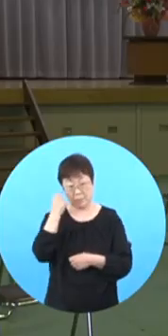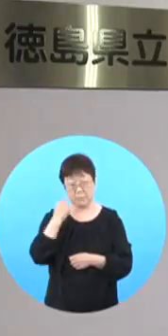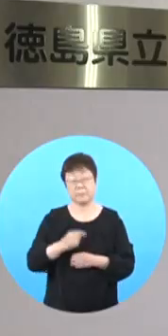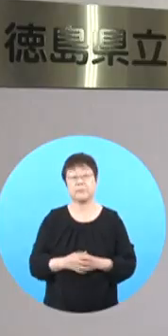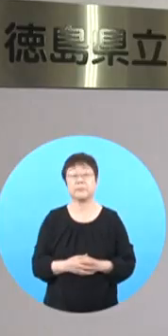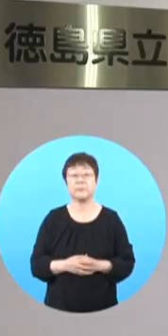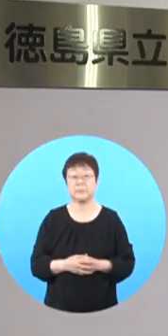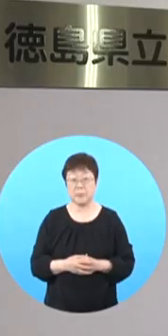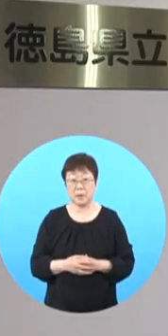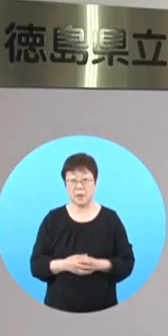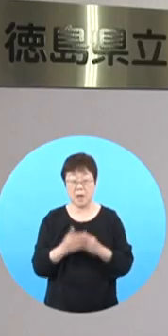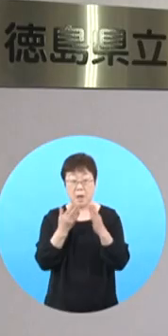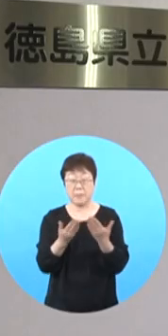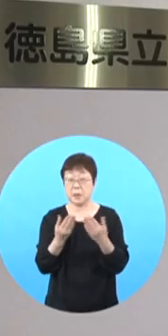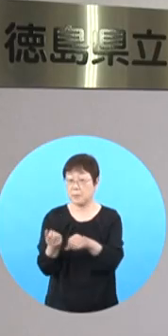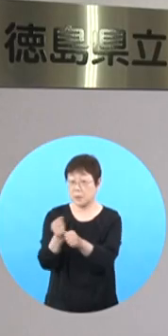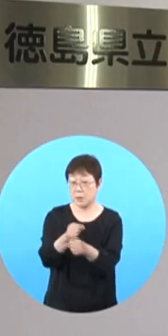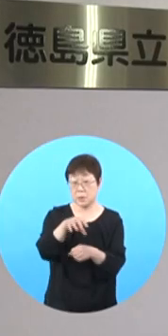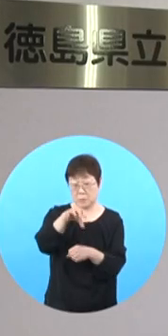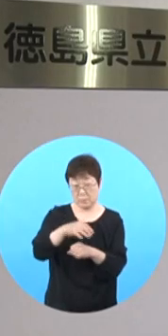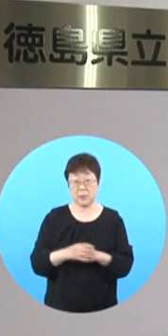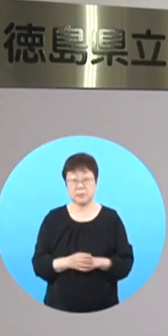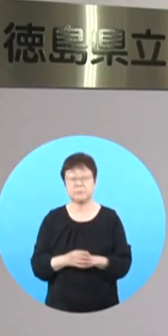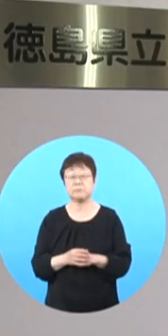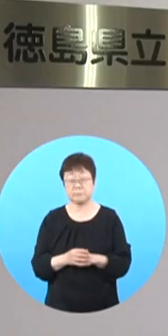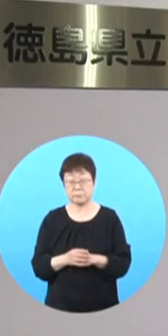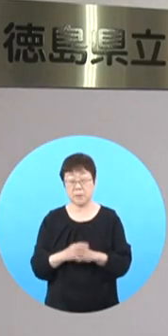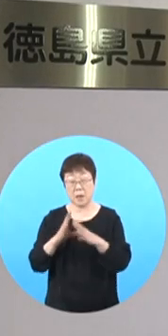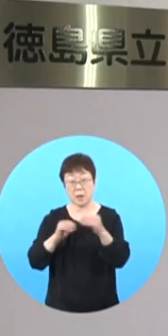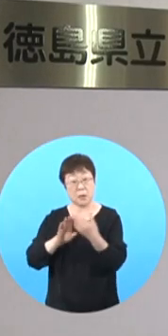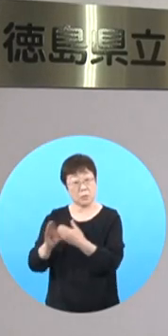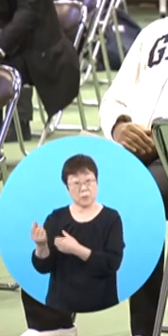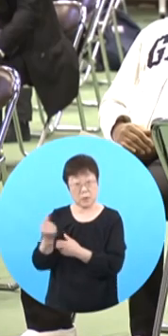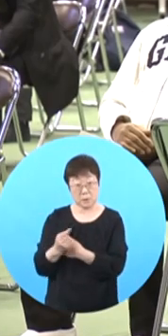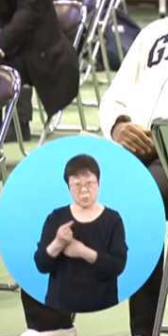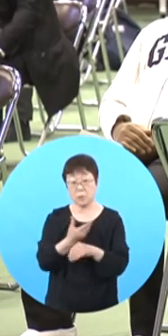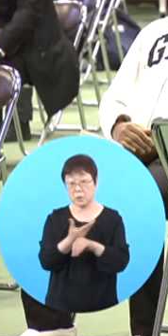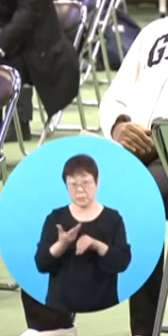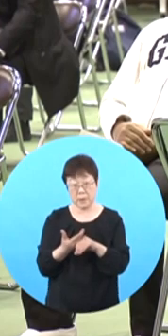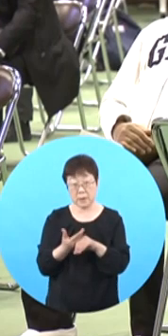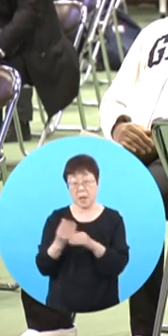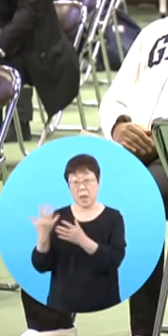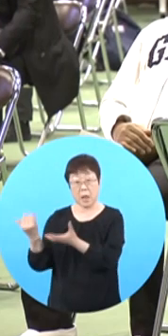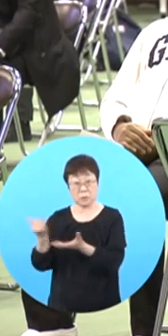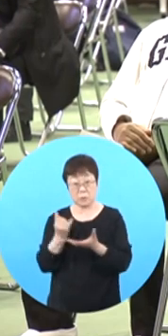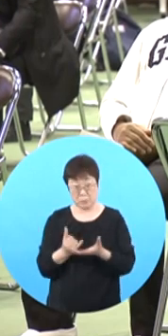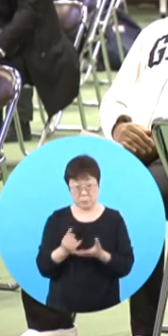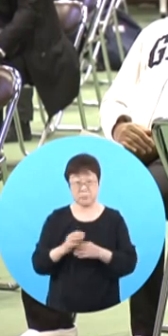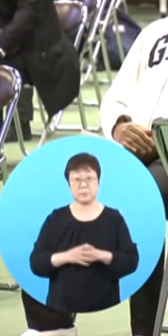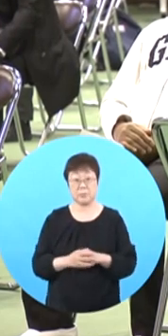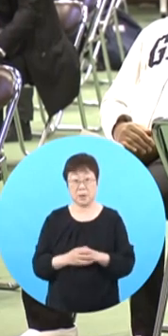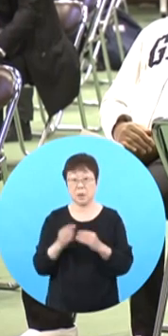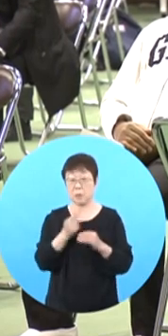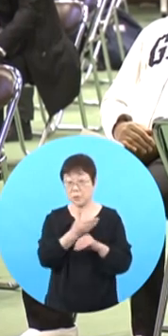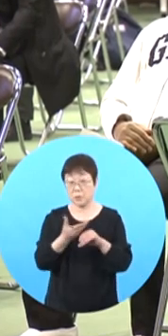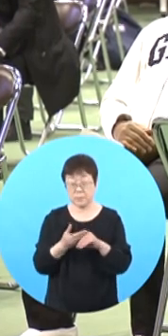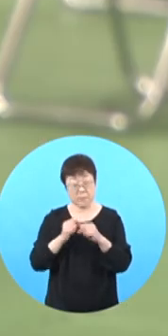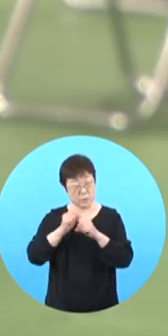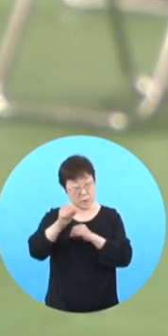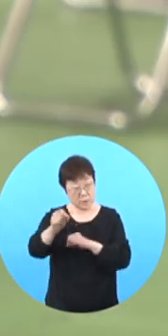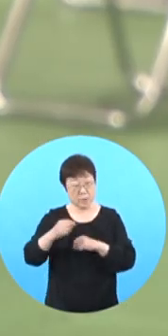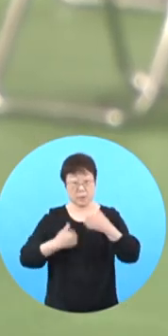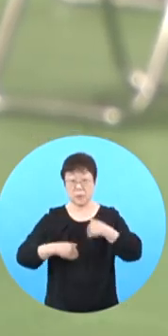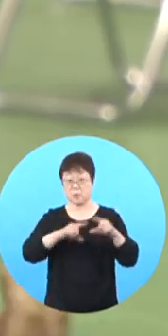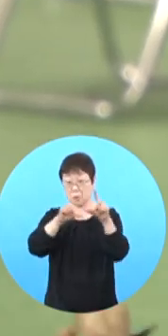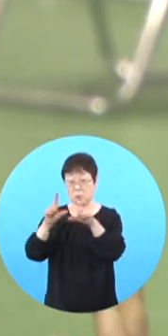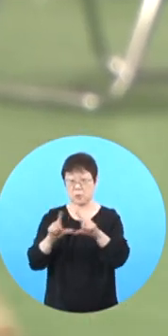ております。 学び直しの場として、また海外から徳島にお越しを家族で、そして徳島で末永く楽